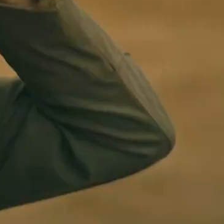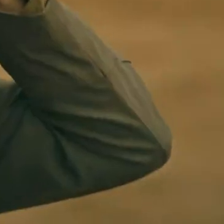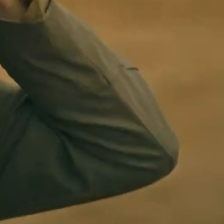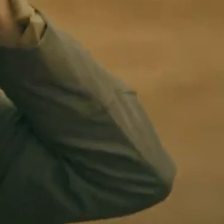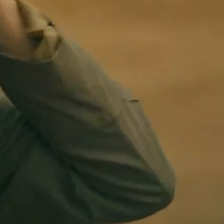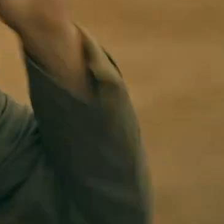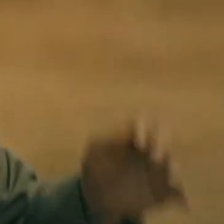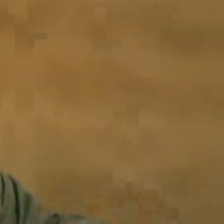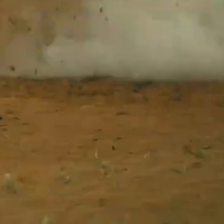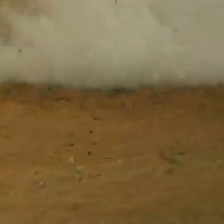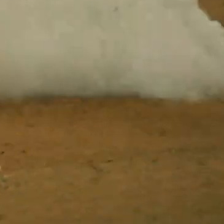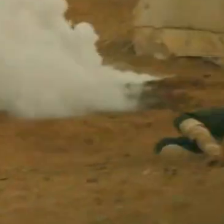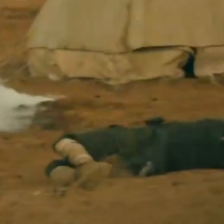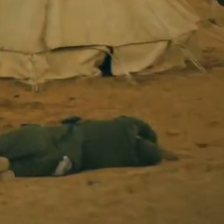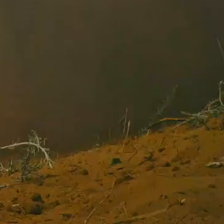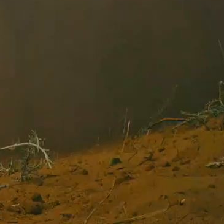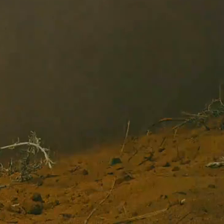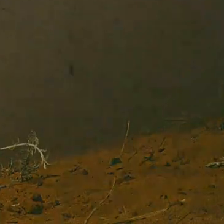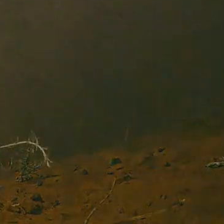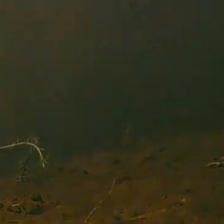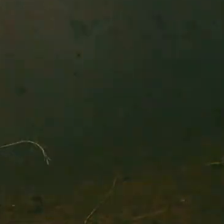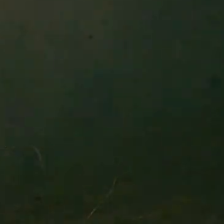Cooks heyecanla gülerek izliyor.